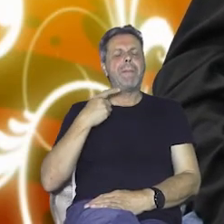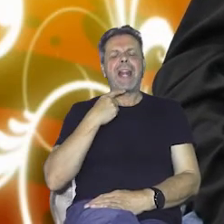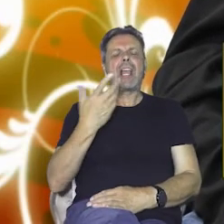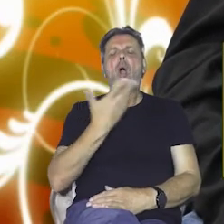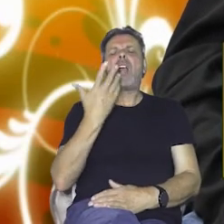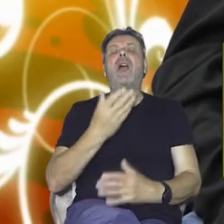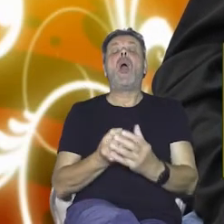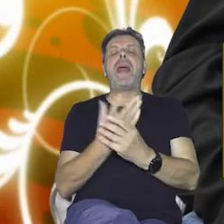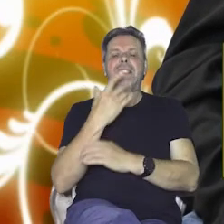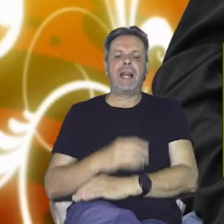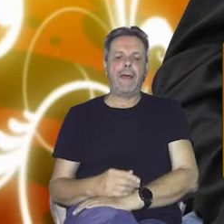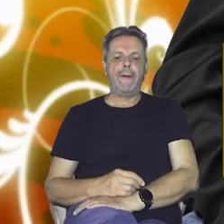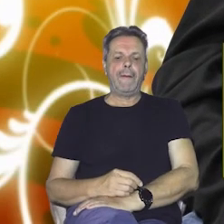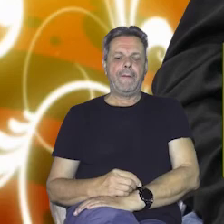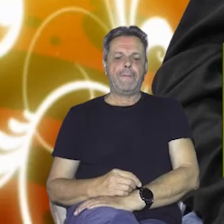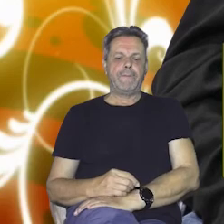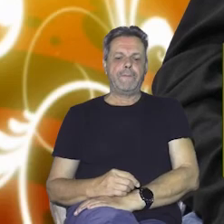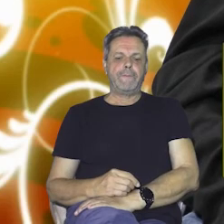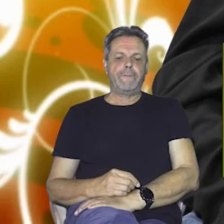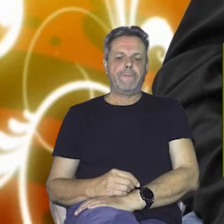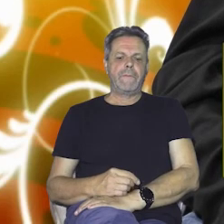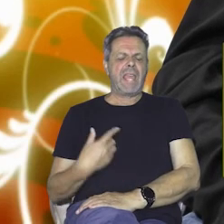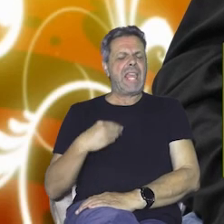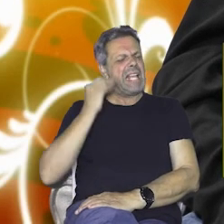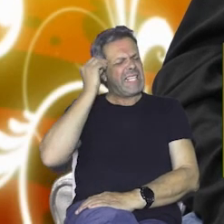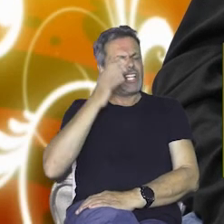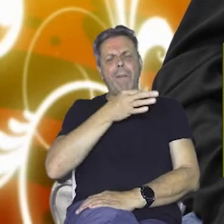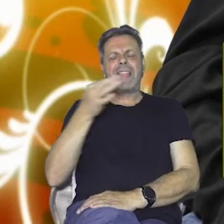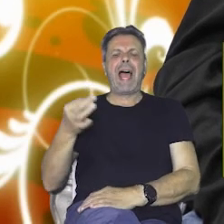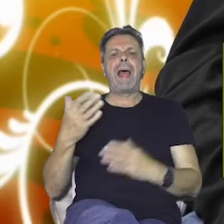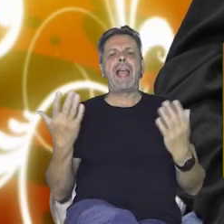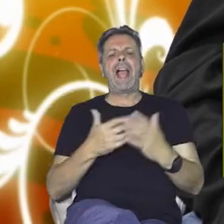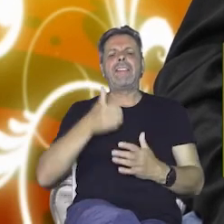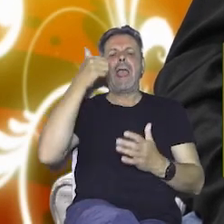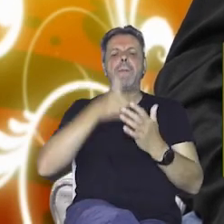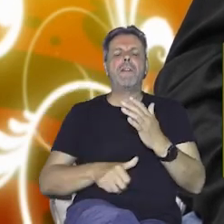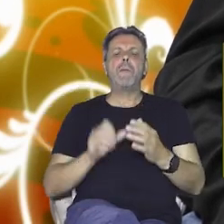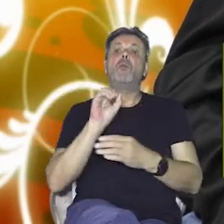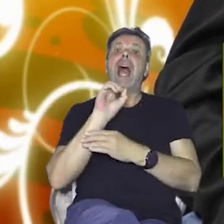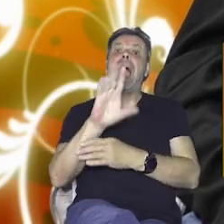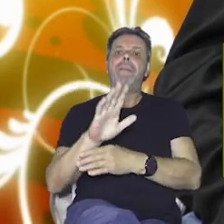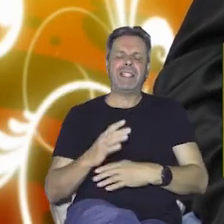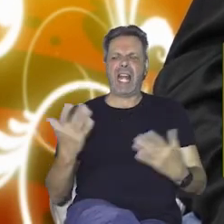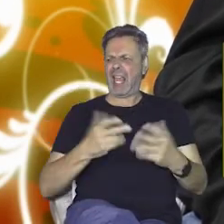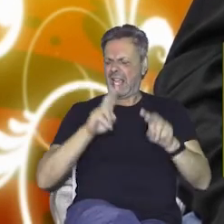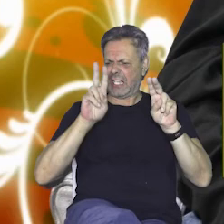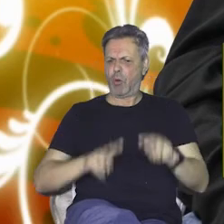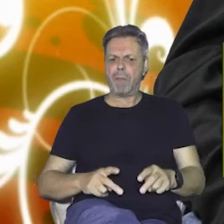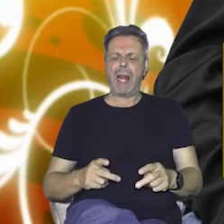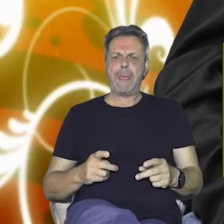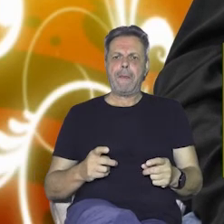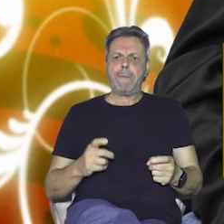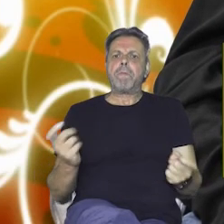nastala i sjećam se dana kad je prvi puta emitirana, kad smo imali